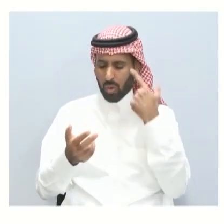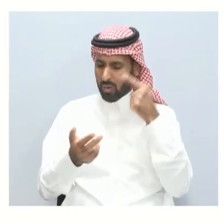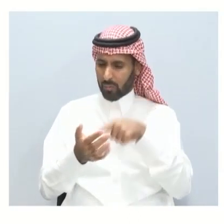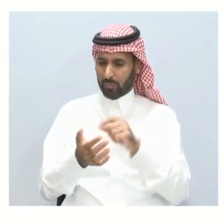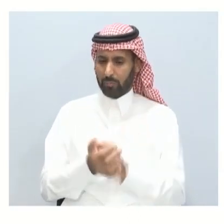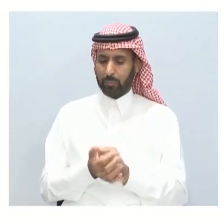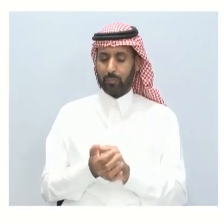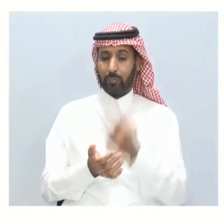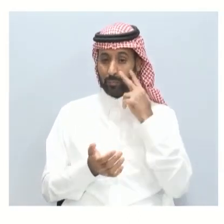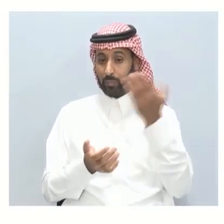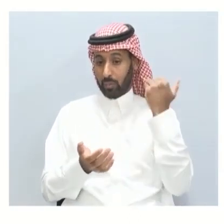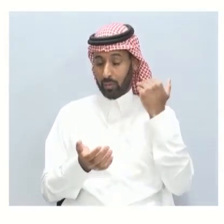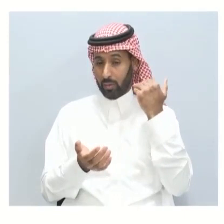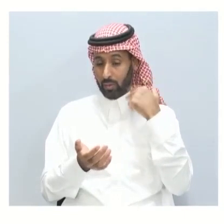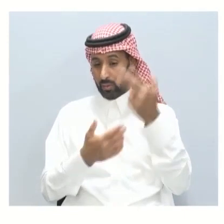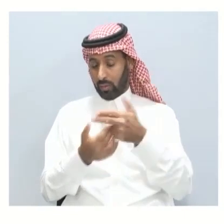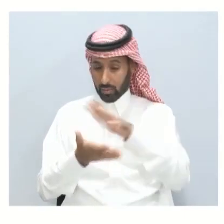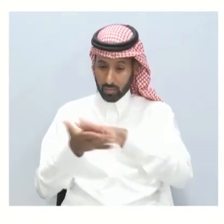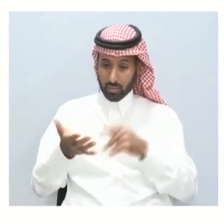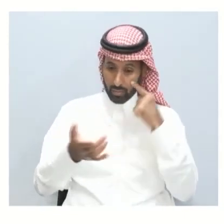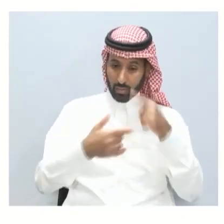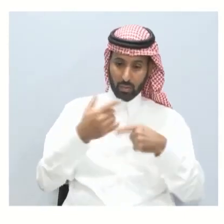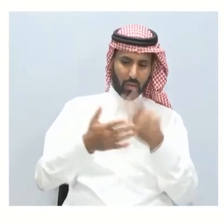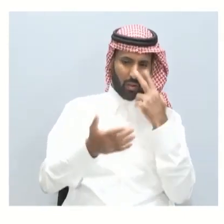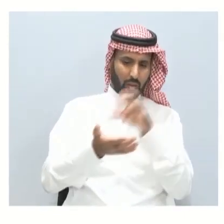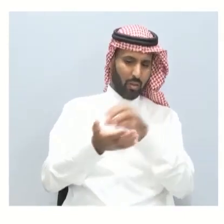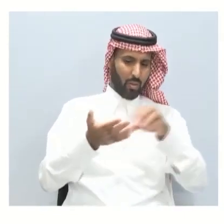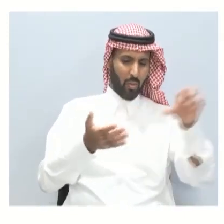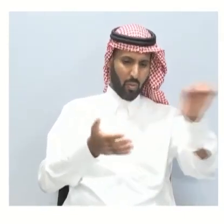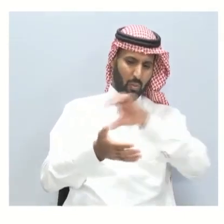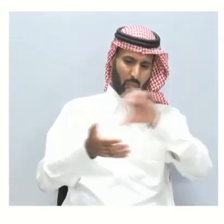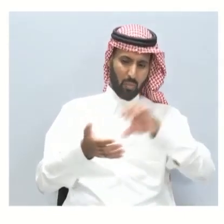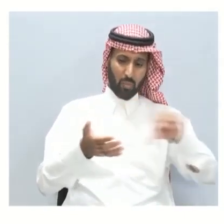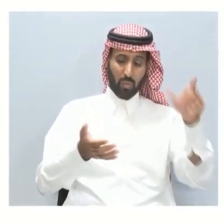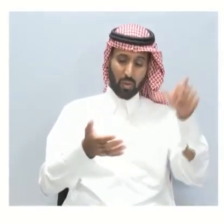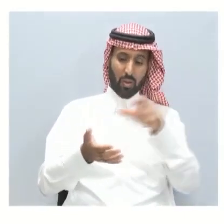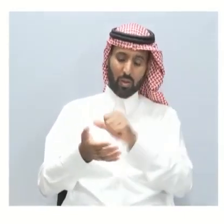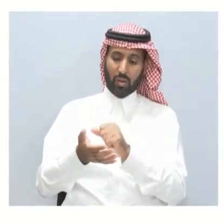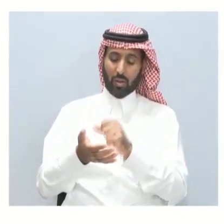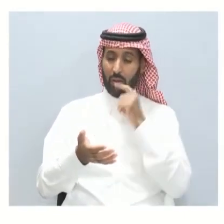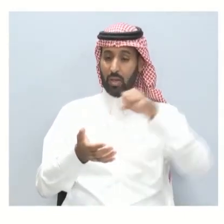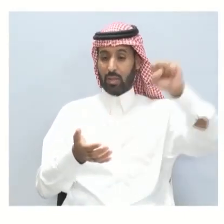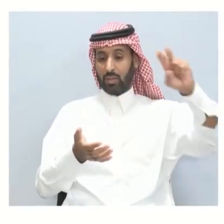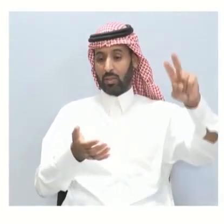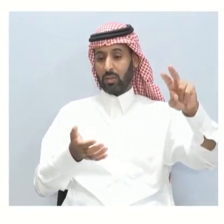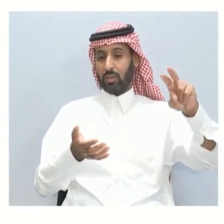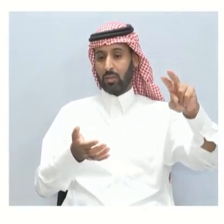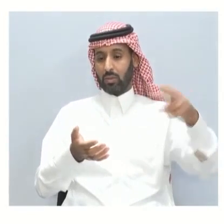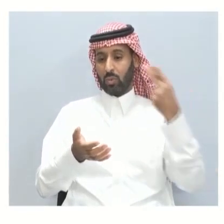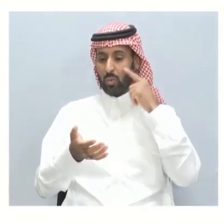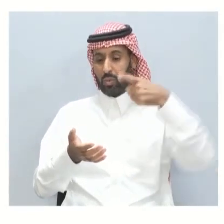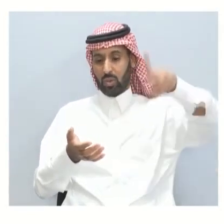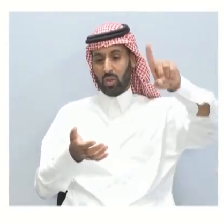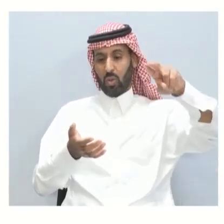العنصر بالرجوع الى الجدول الدوري مررنا الكيميائي للعناصر التي لها التوزيعات الالكترونيات التاليه اس تو دي 1